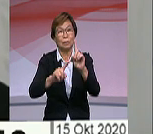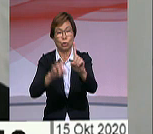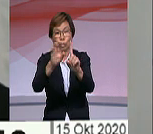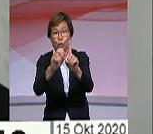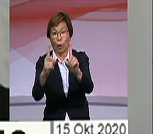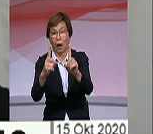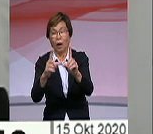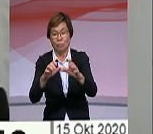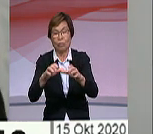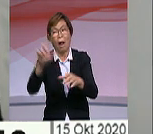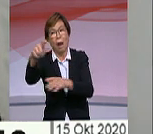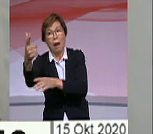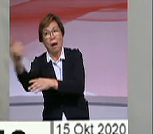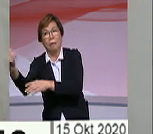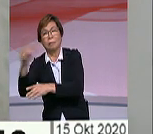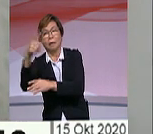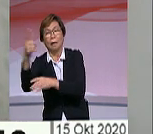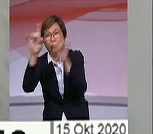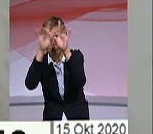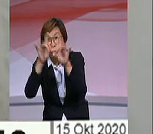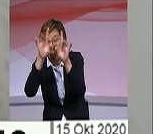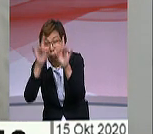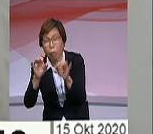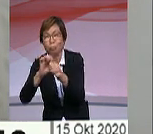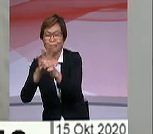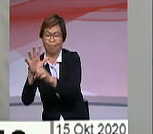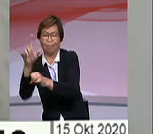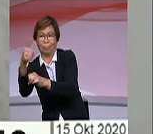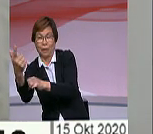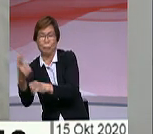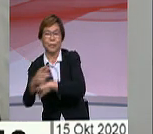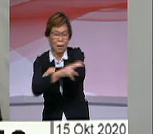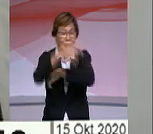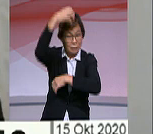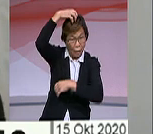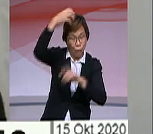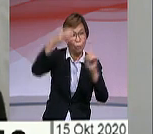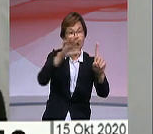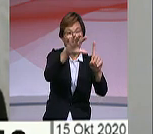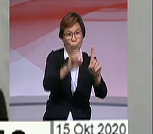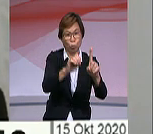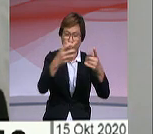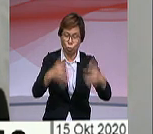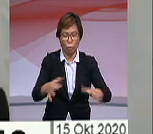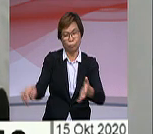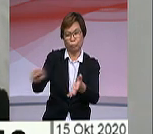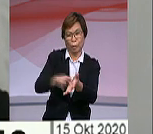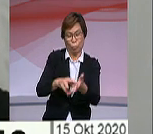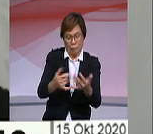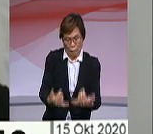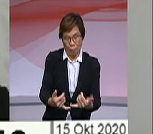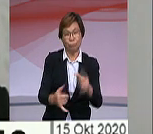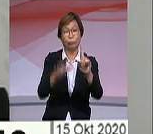101 kes daripada lain-lain saringan COVID-19. Di negeri Selangor, 150 kes telah pun dilaporkan hari